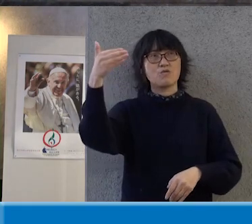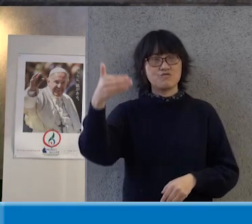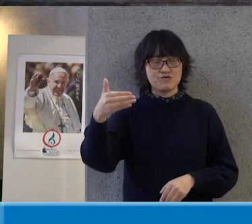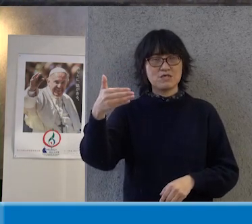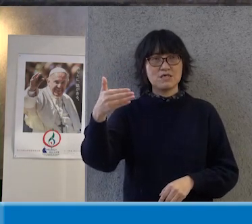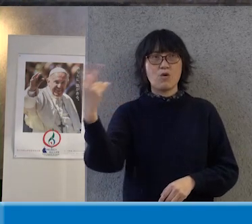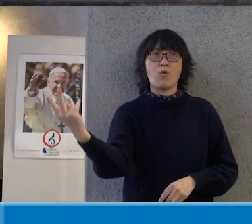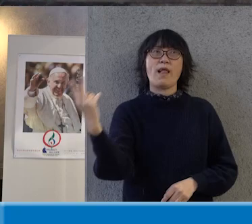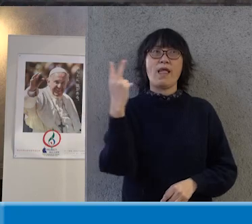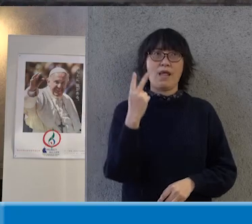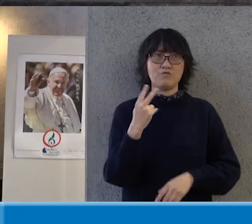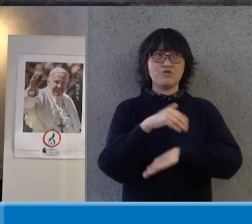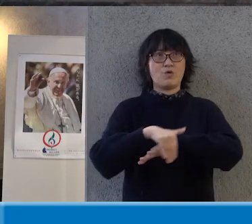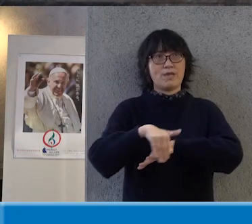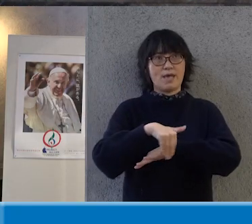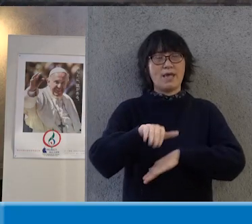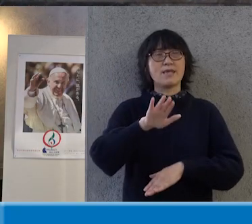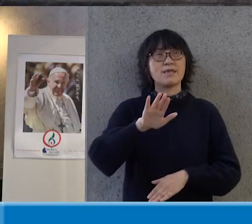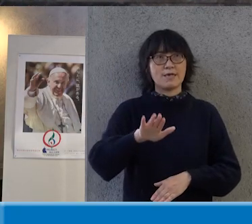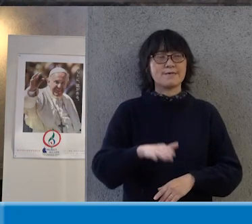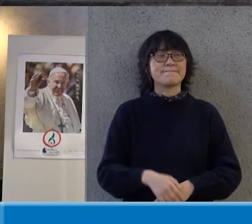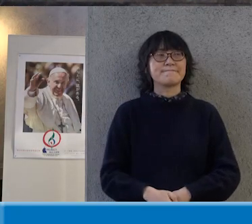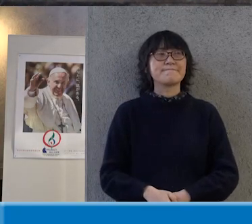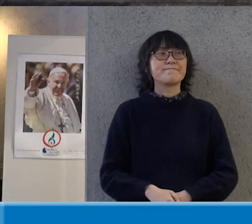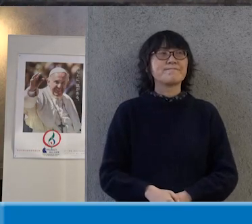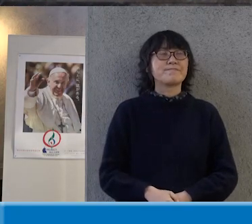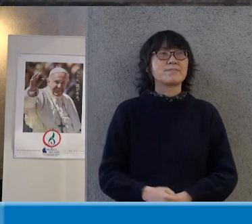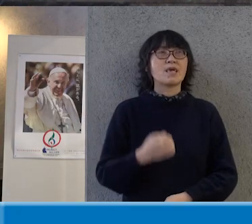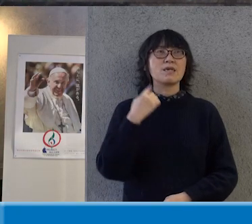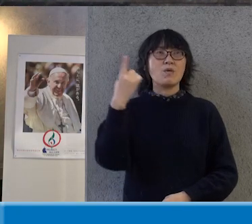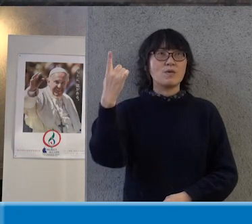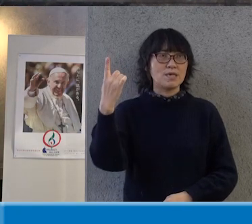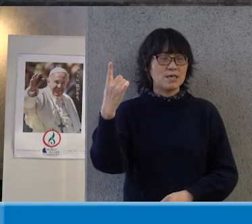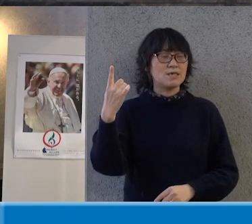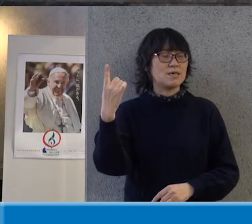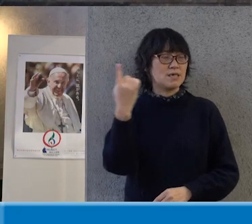られることになっています。1人は